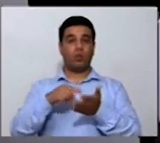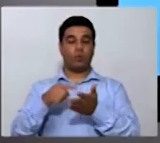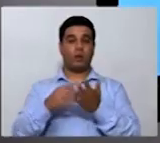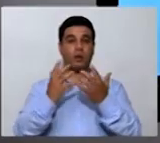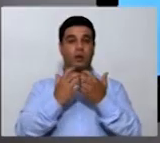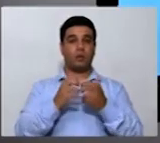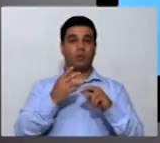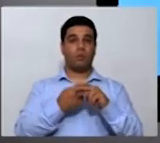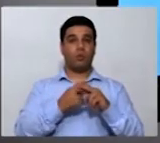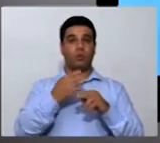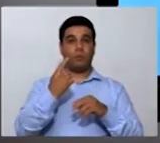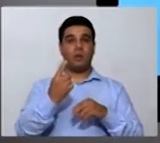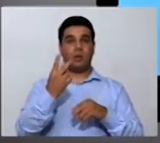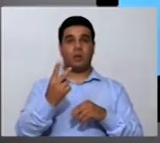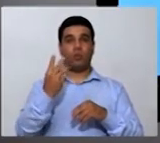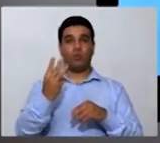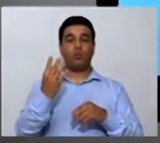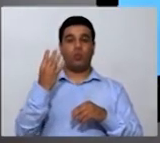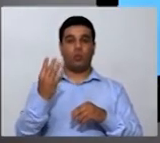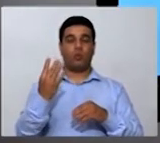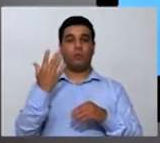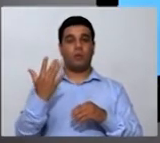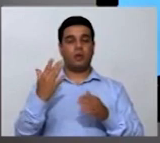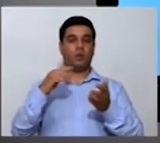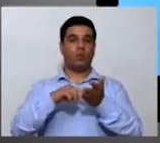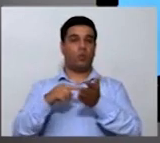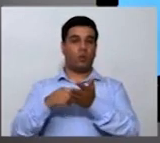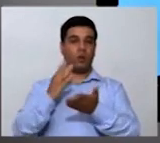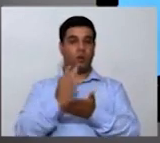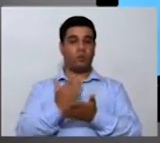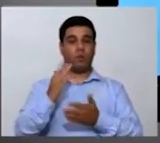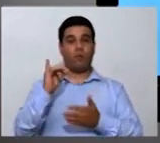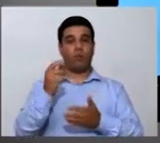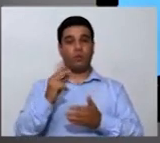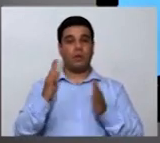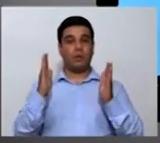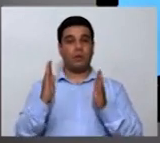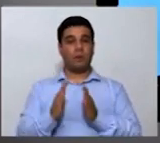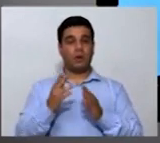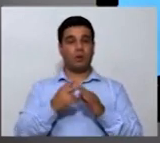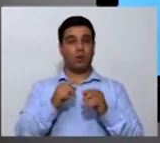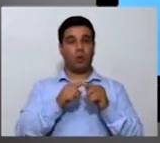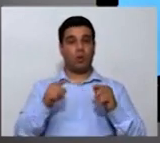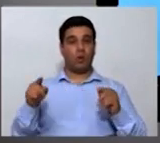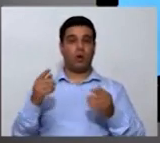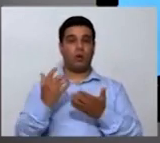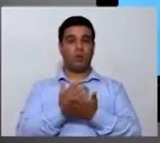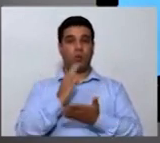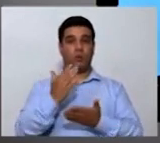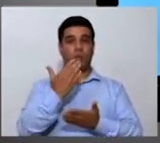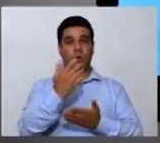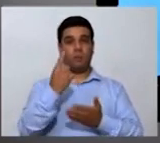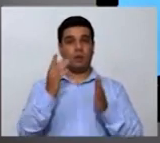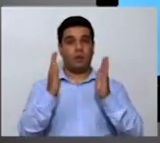hisoblasak, unda 1, 2, 3, 4, 5 ta ekan. Funksiyaning kamayish oralig'ini toping. Mana